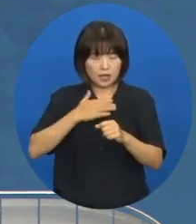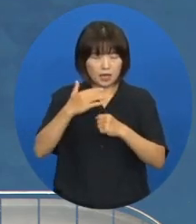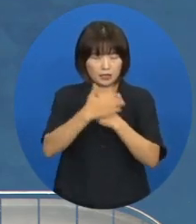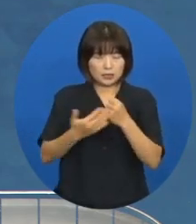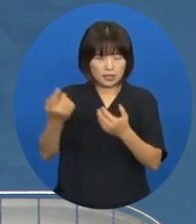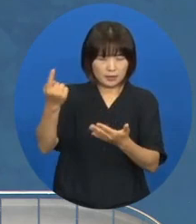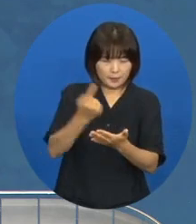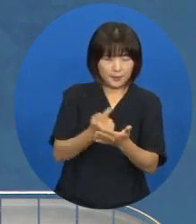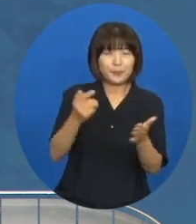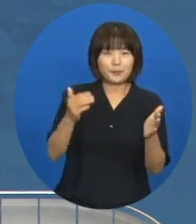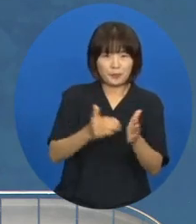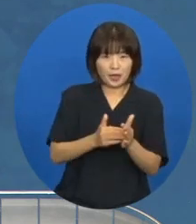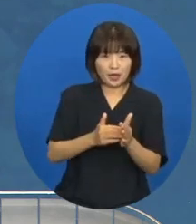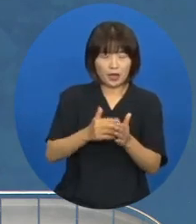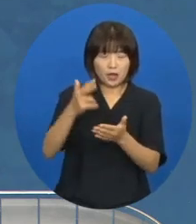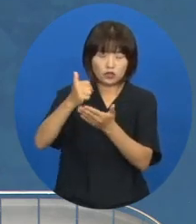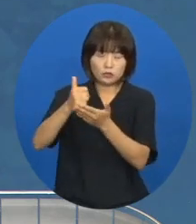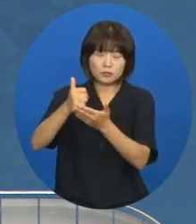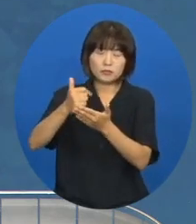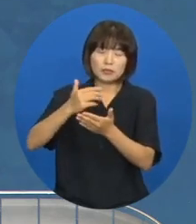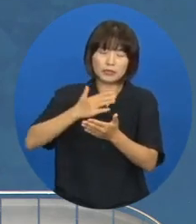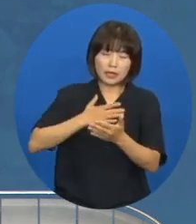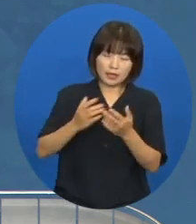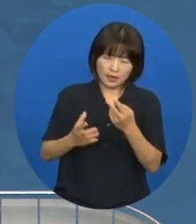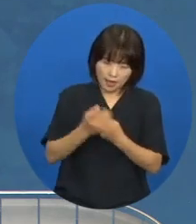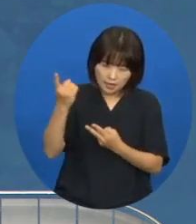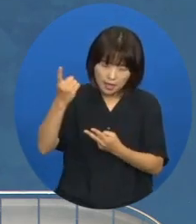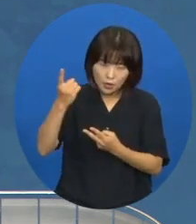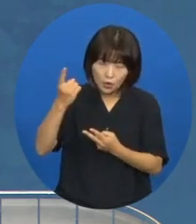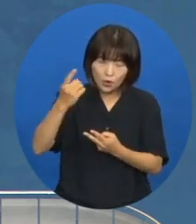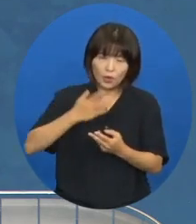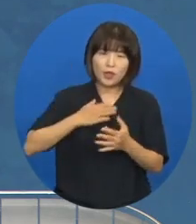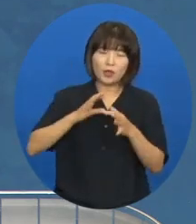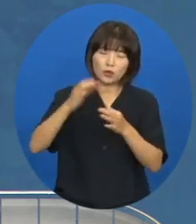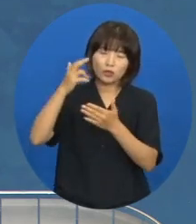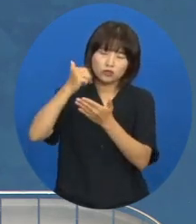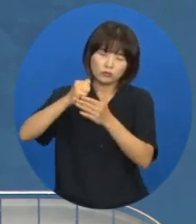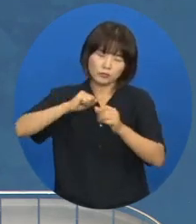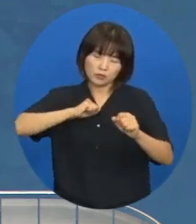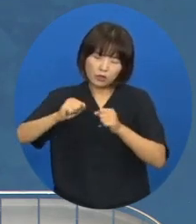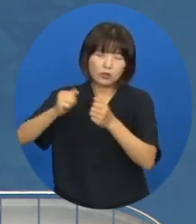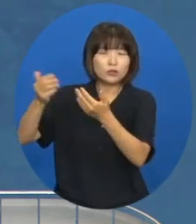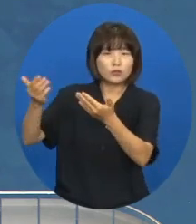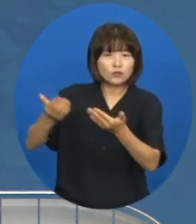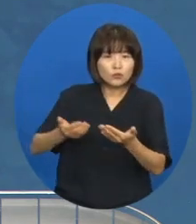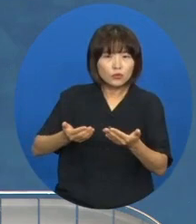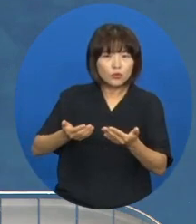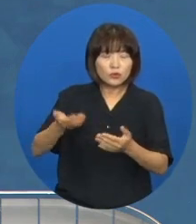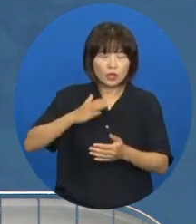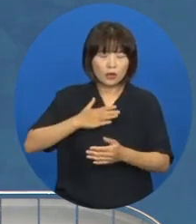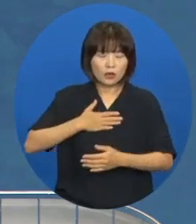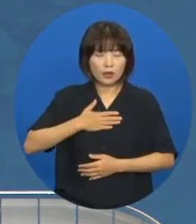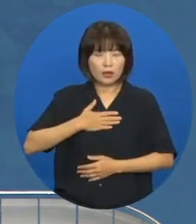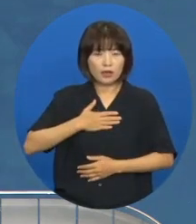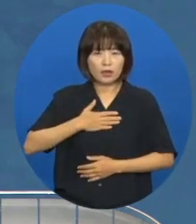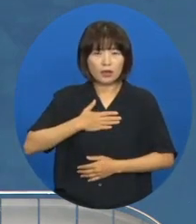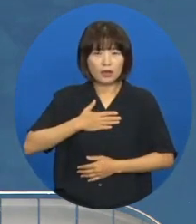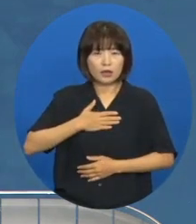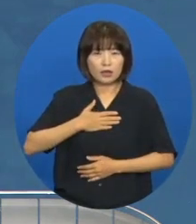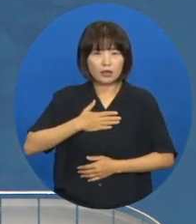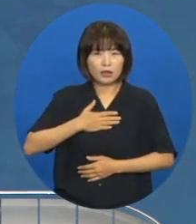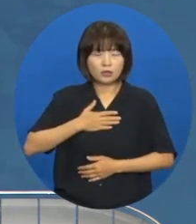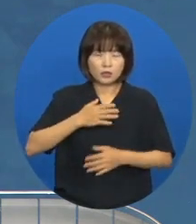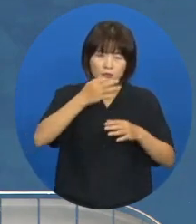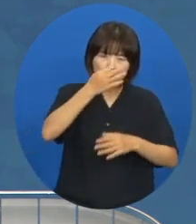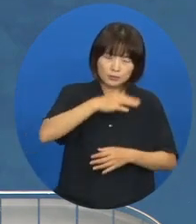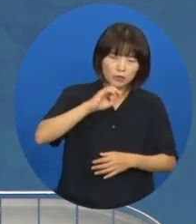임했는데 주님과 나는 하나고 나를 통해 주님이 역사하시는 건데 왜 내가 눈에 보이기에 좀